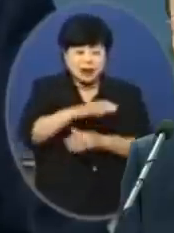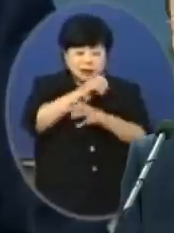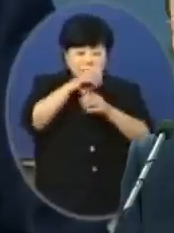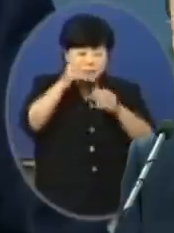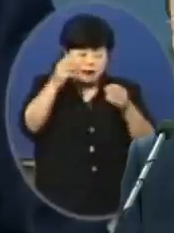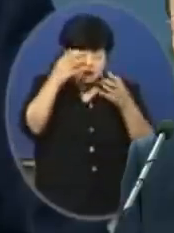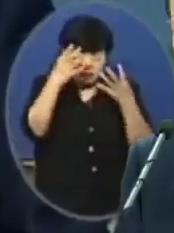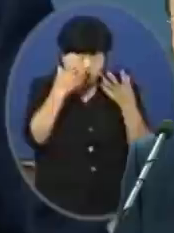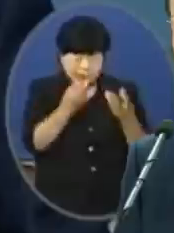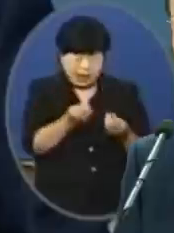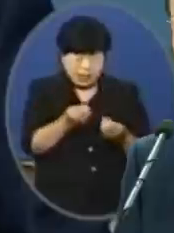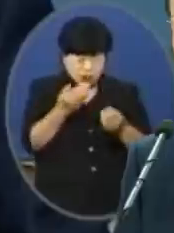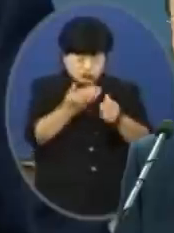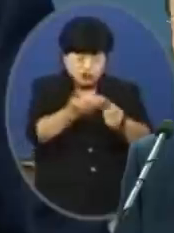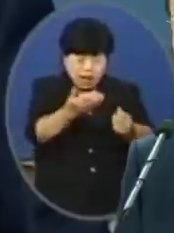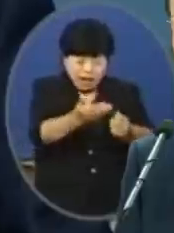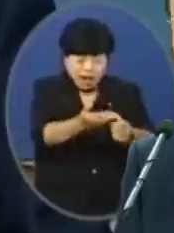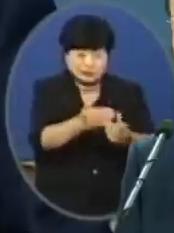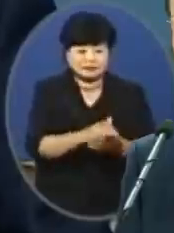같이 많을 것이다.